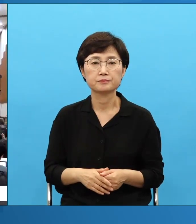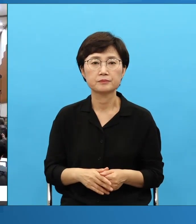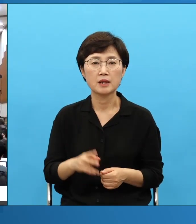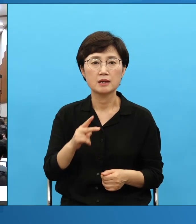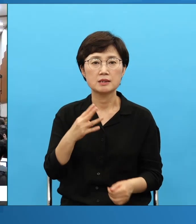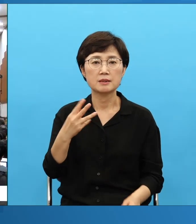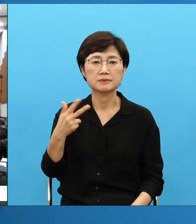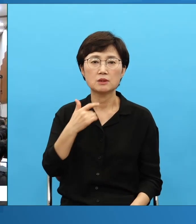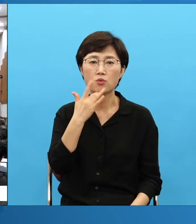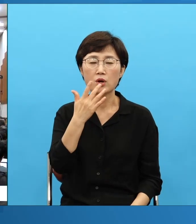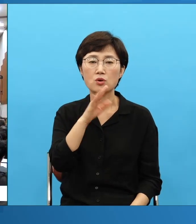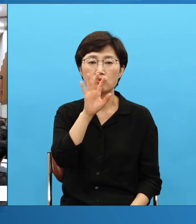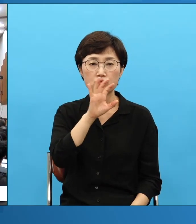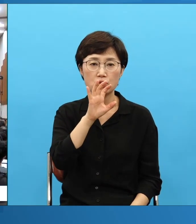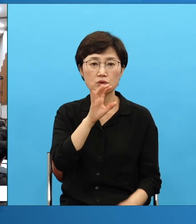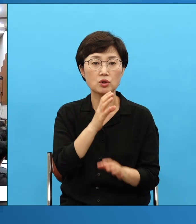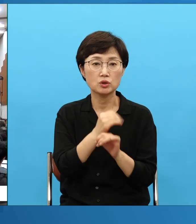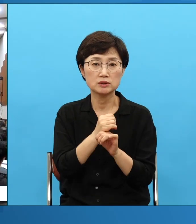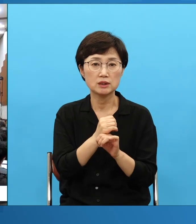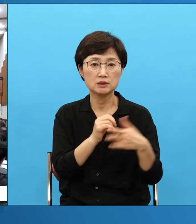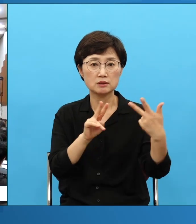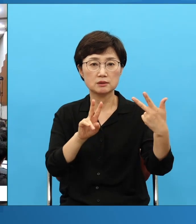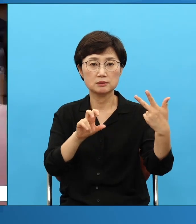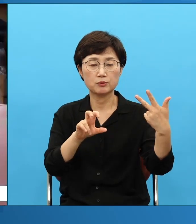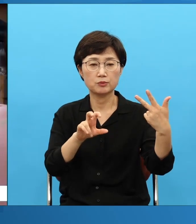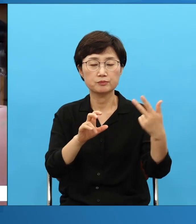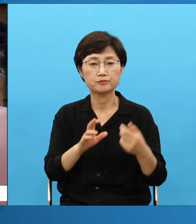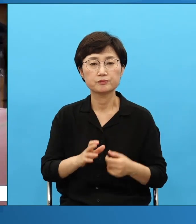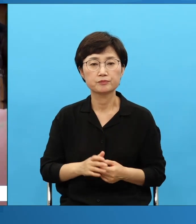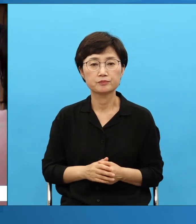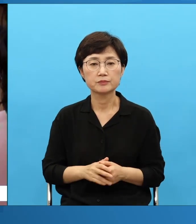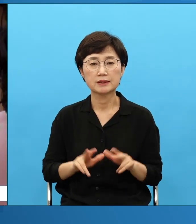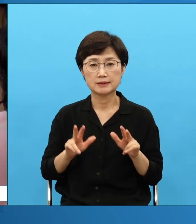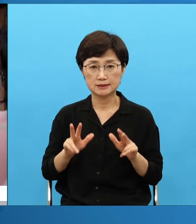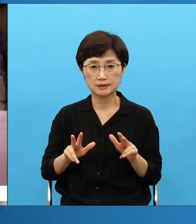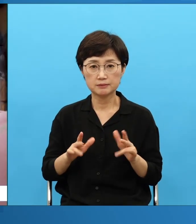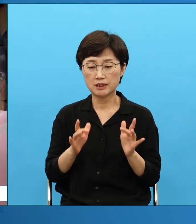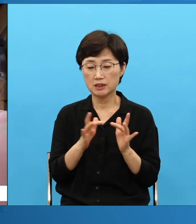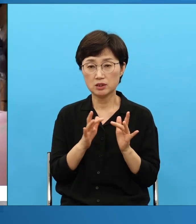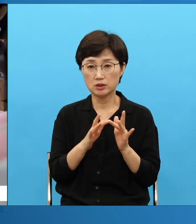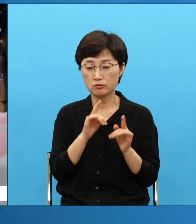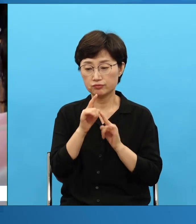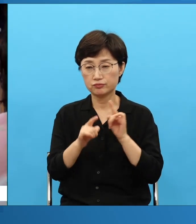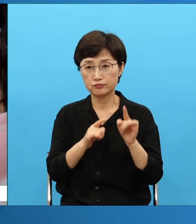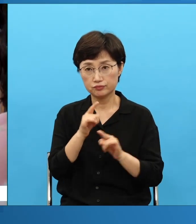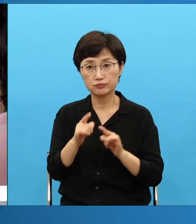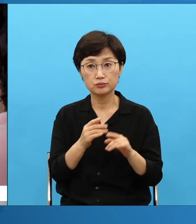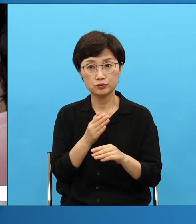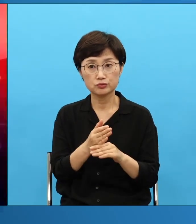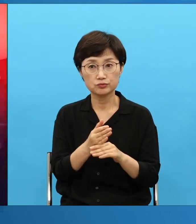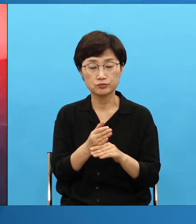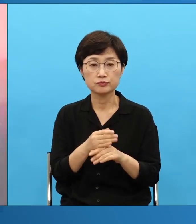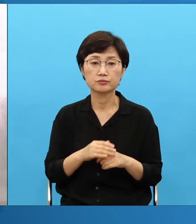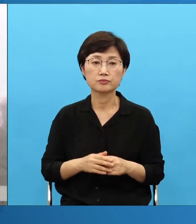237 화요제자 훈련이 오는 7월 25일 열립니다. 현재 위아.kr에서 등록받습니다.